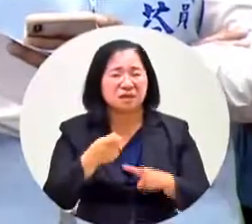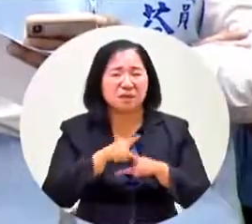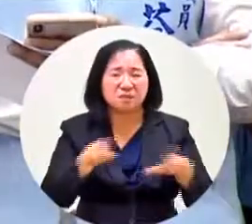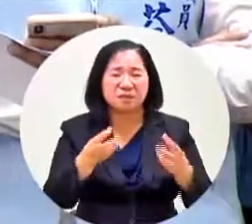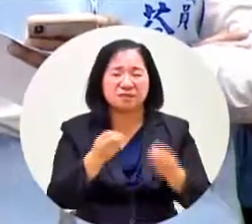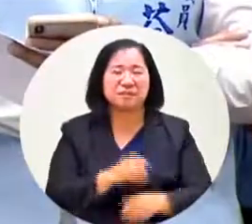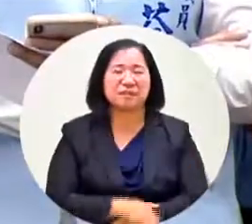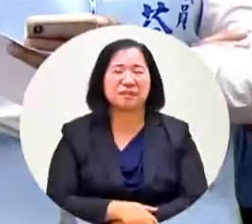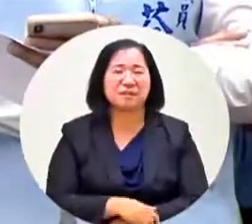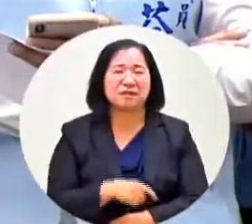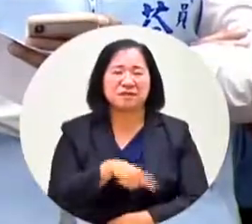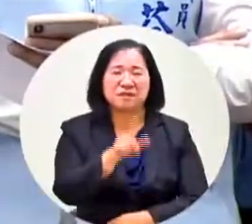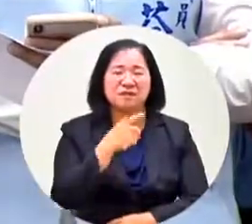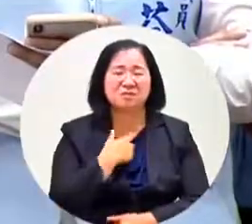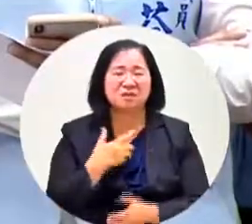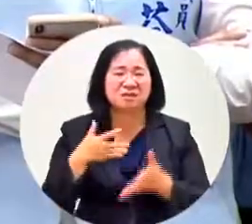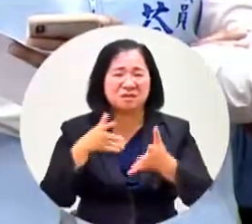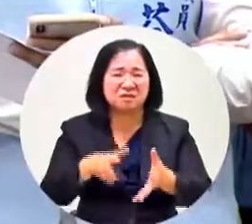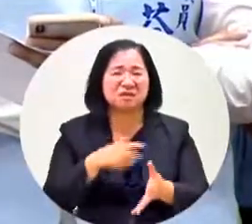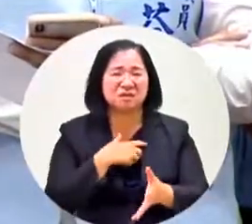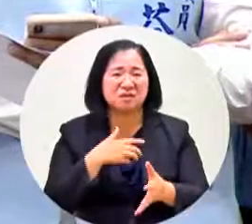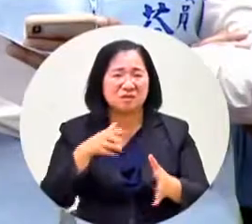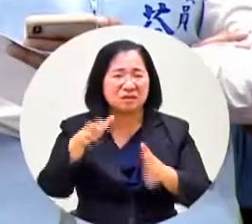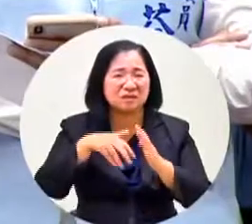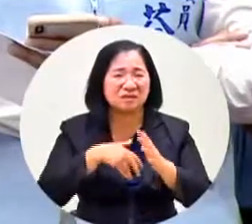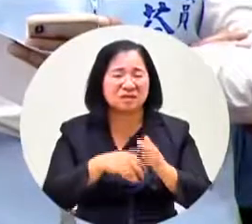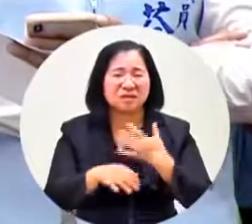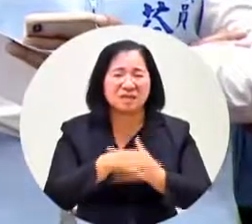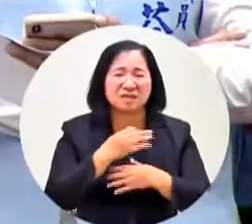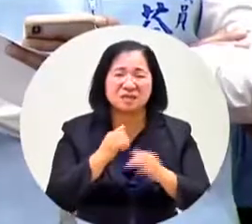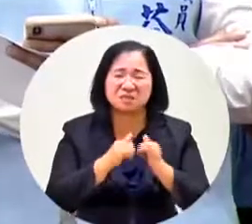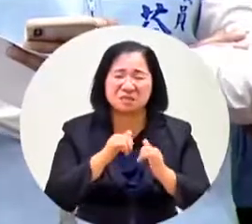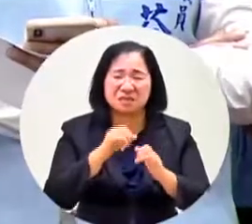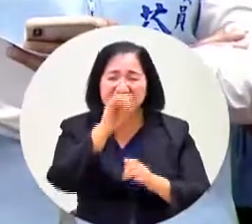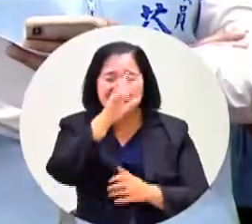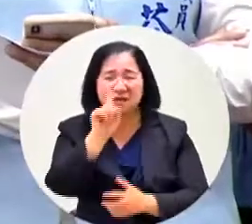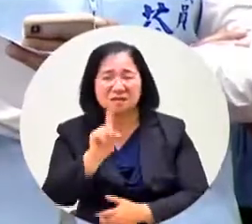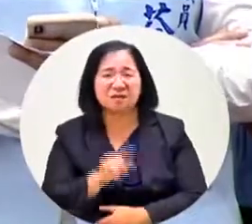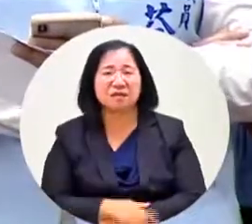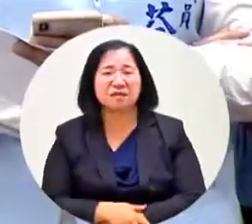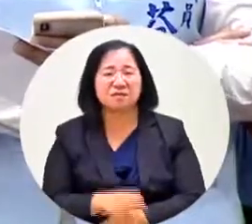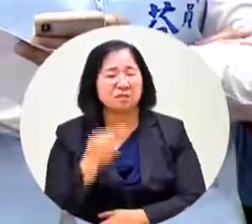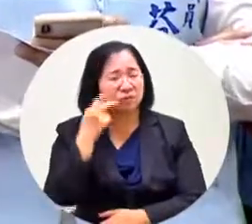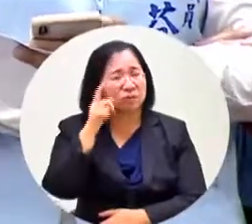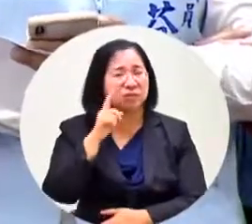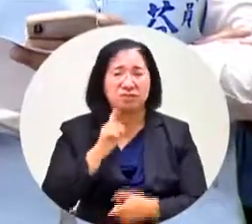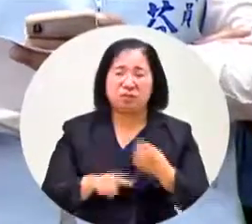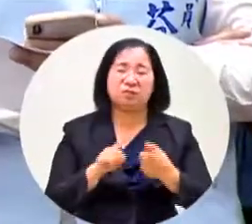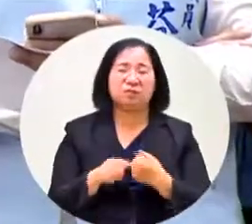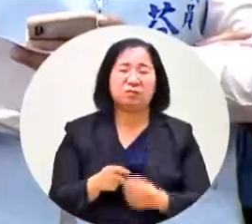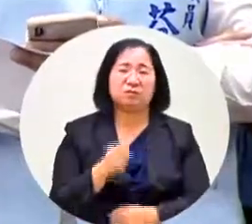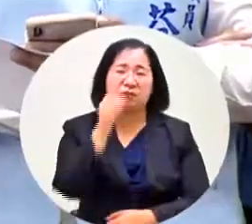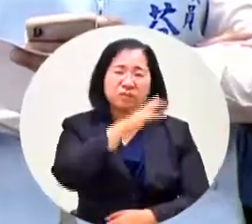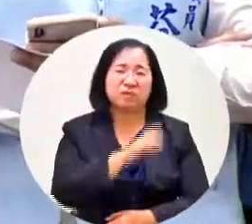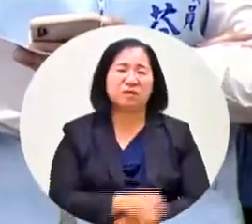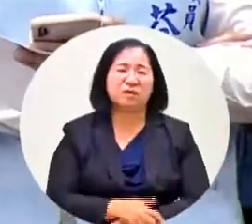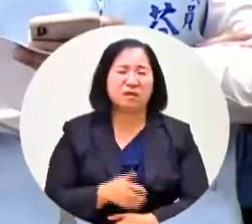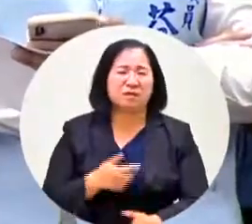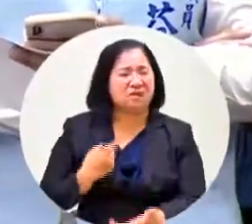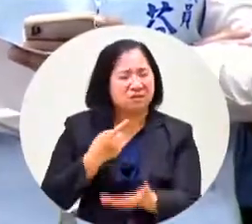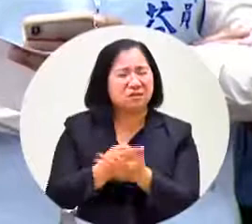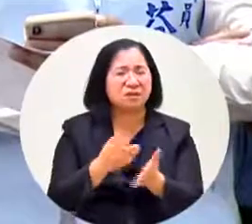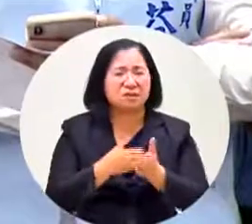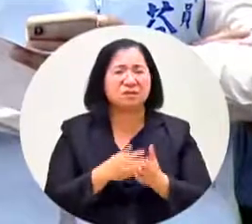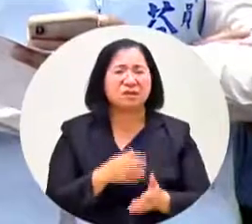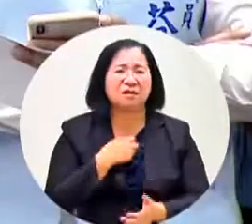啥？工友会使转因呐去买办公室的文具，足含的。恁敢毋去